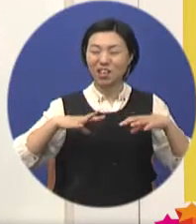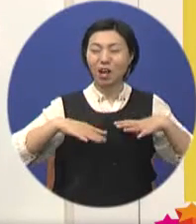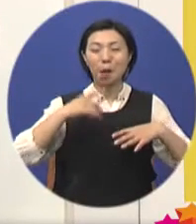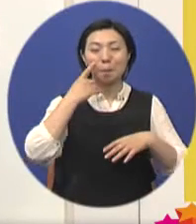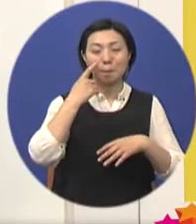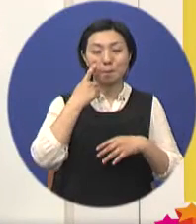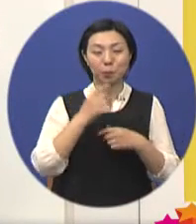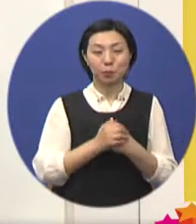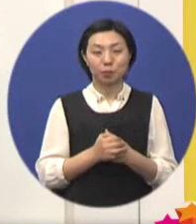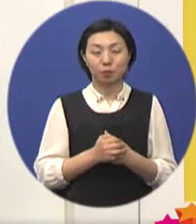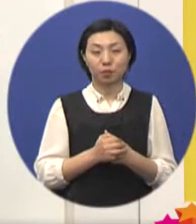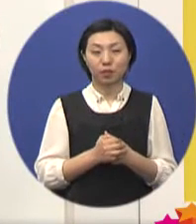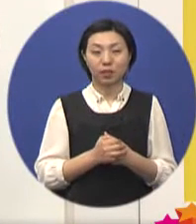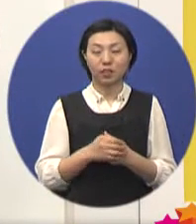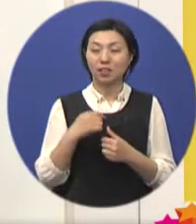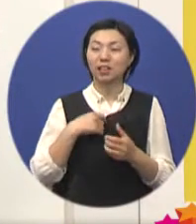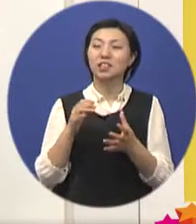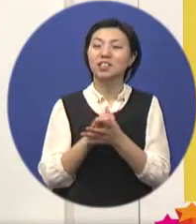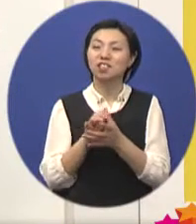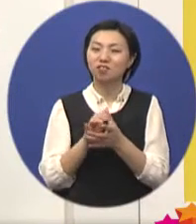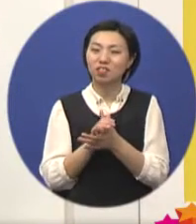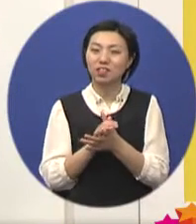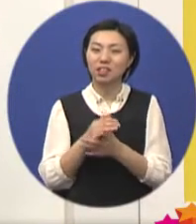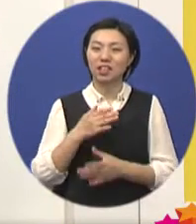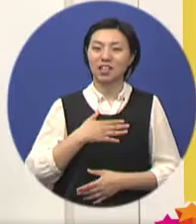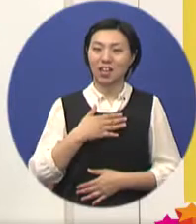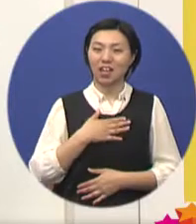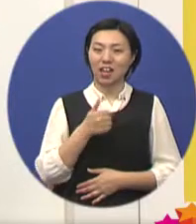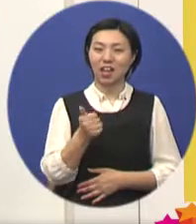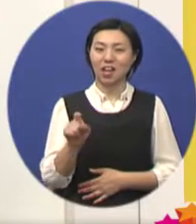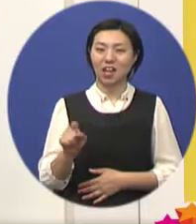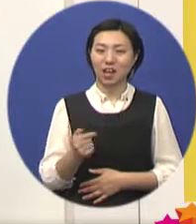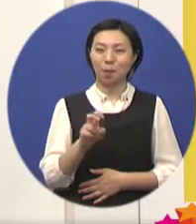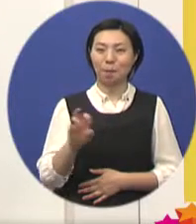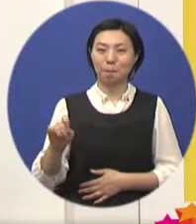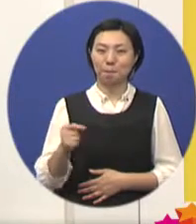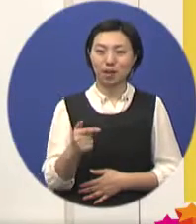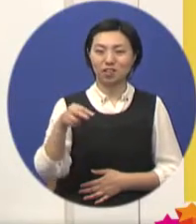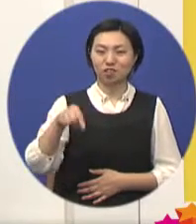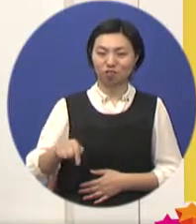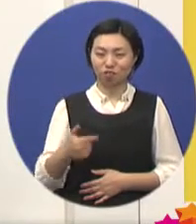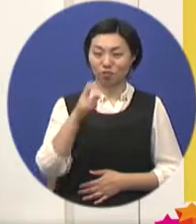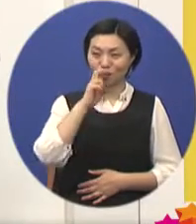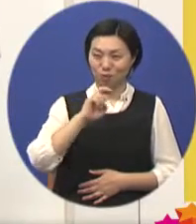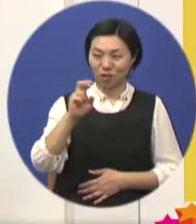말기 동생 친구들아 한판순이가 우리 오늘 노래 나온다 잘들 봐.